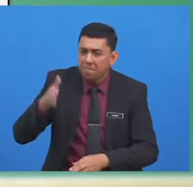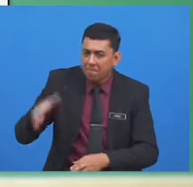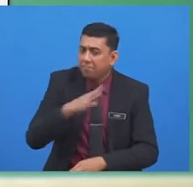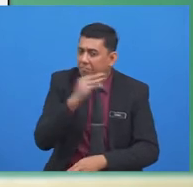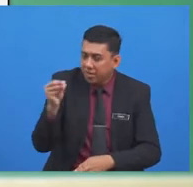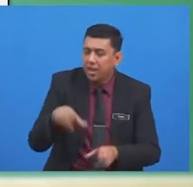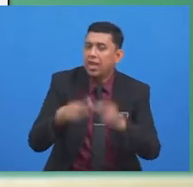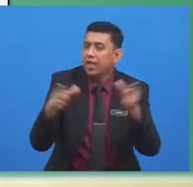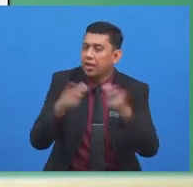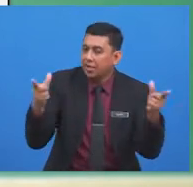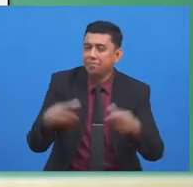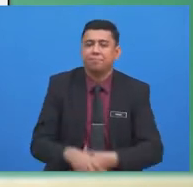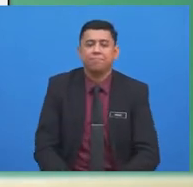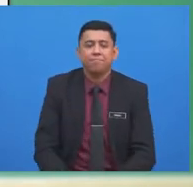sebagainya.